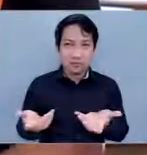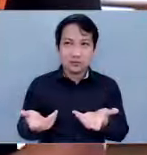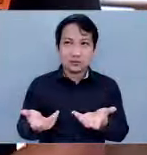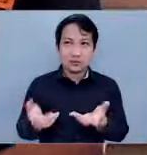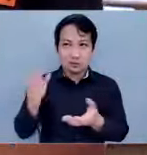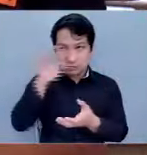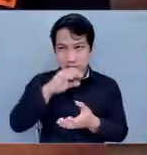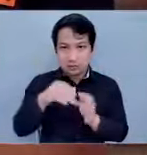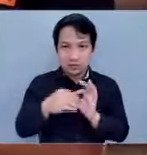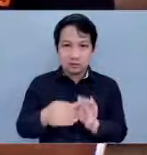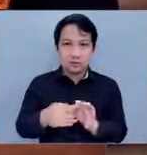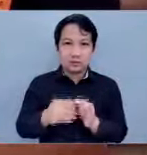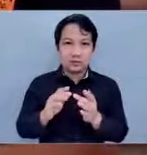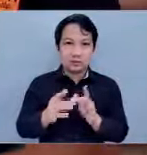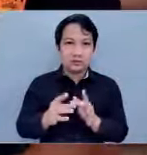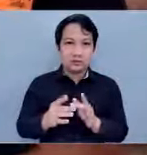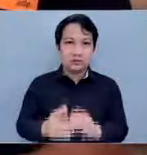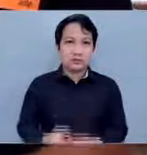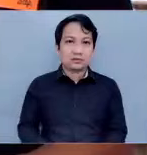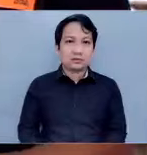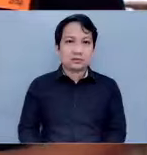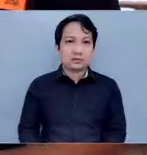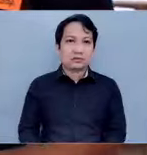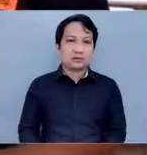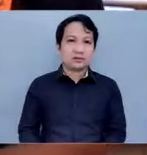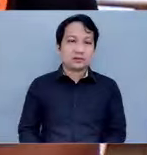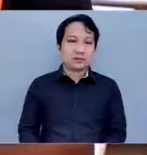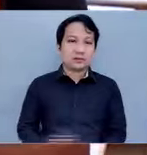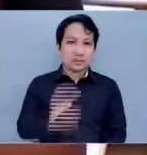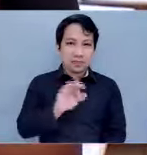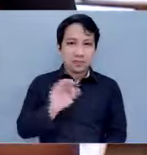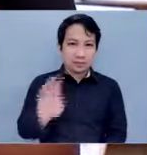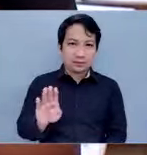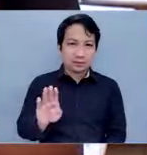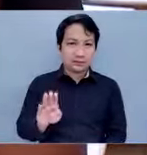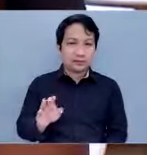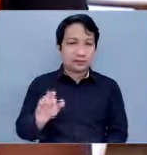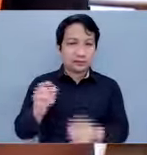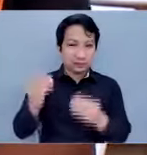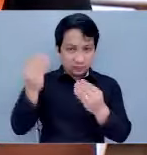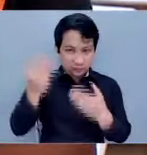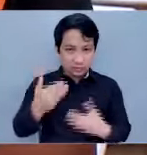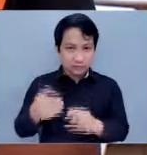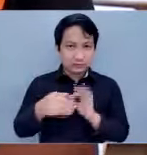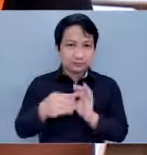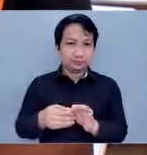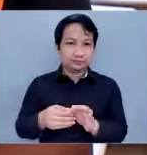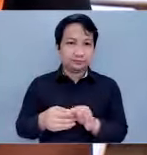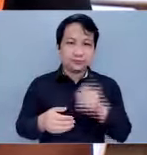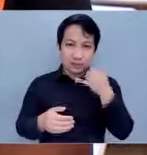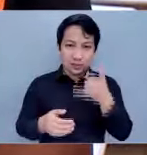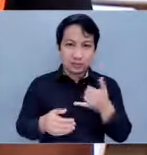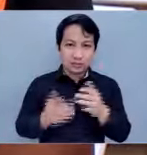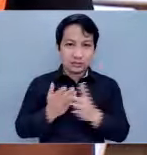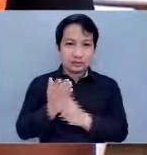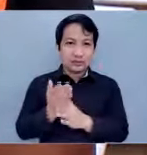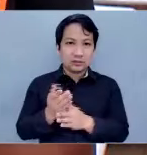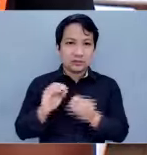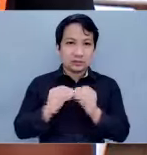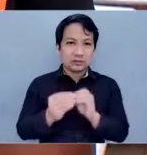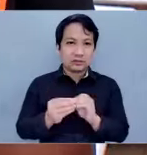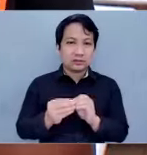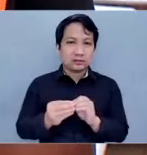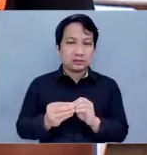online? Meron po kaming Facebook page. Pwede nyo po kaming tawagan po sa number po namin na sa FB